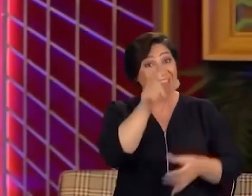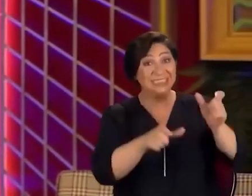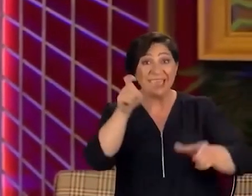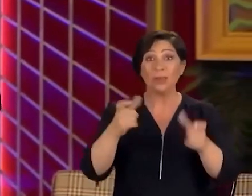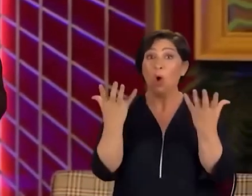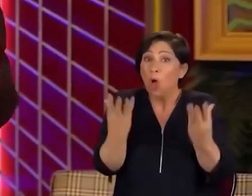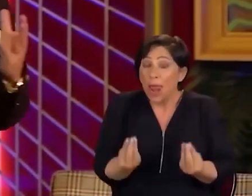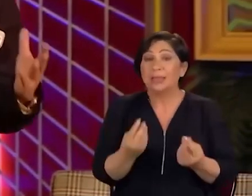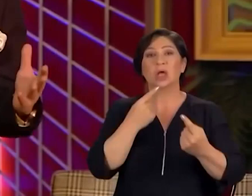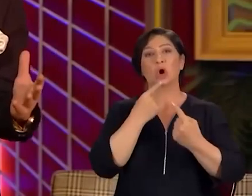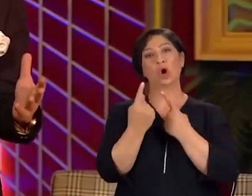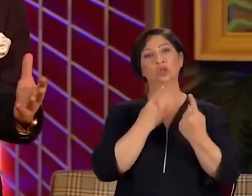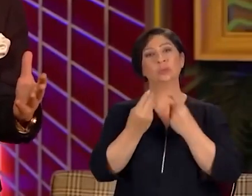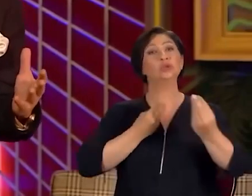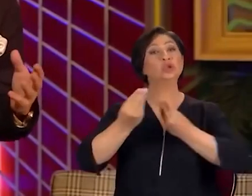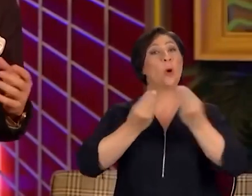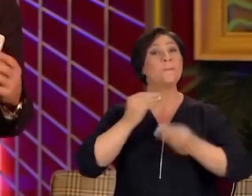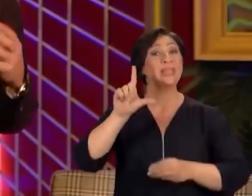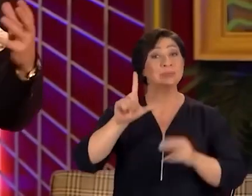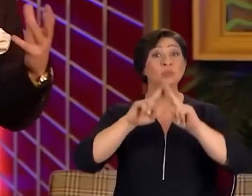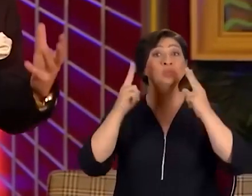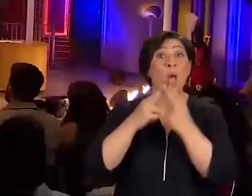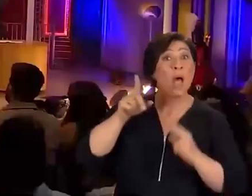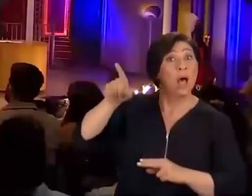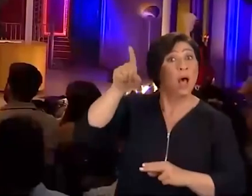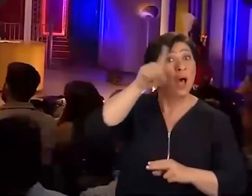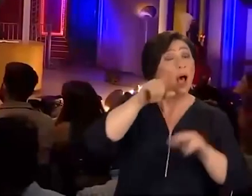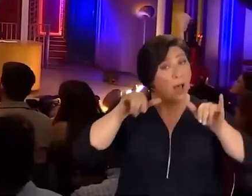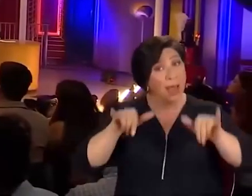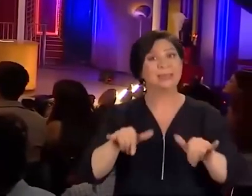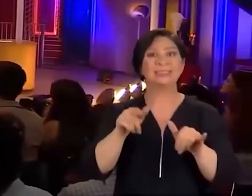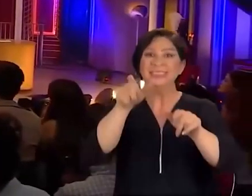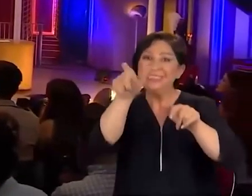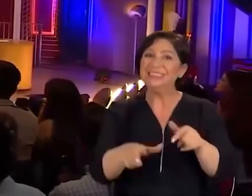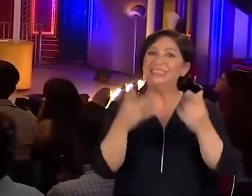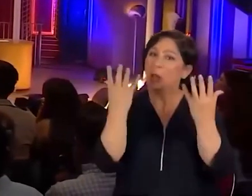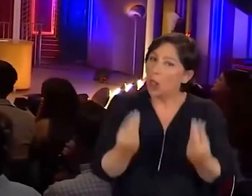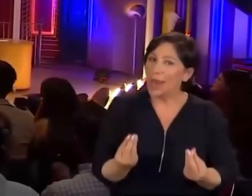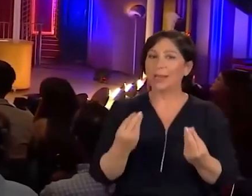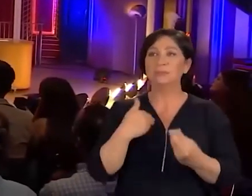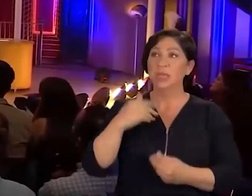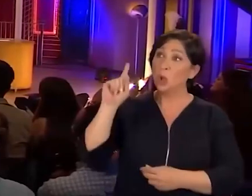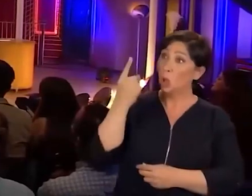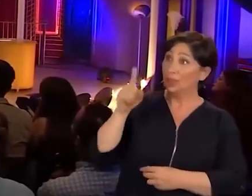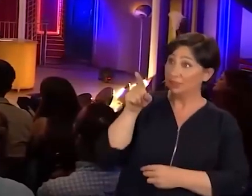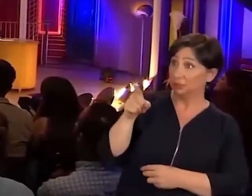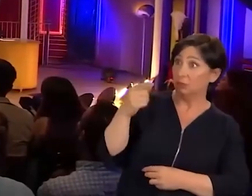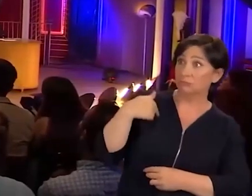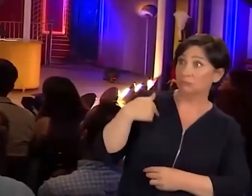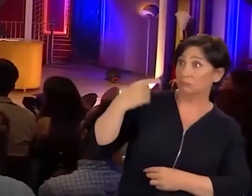ele almamız gerekiyor. Ve bütün dünyada yapıldığı gibi insani olarak ele alabilmek, bizi yönetecek